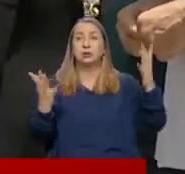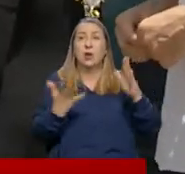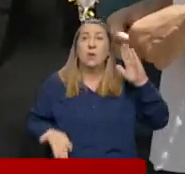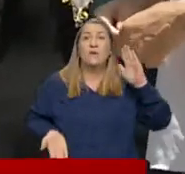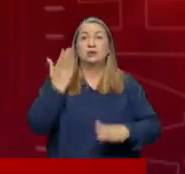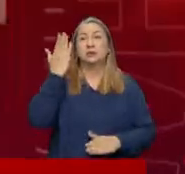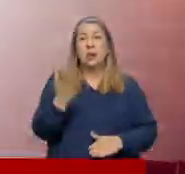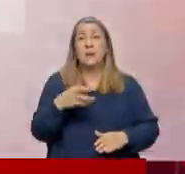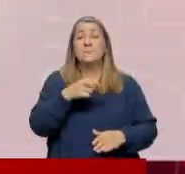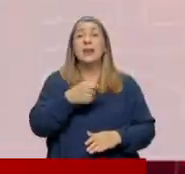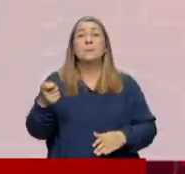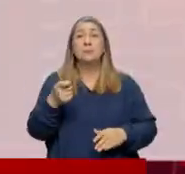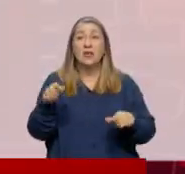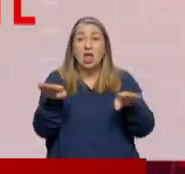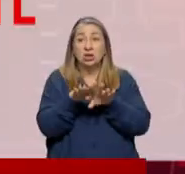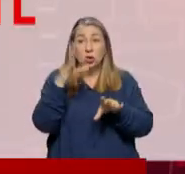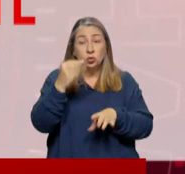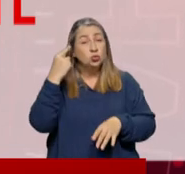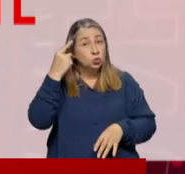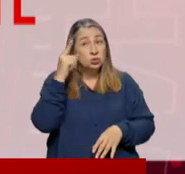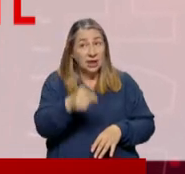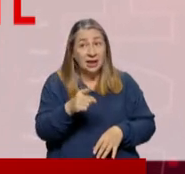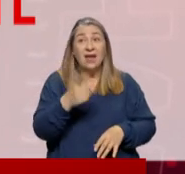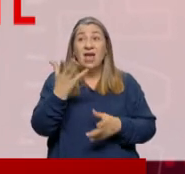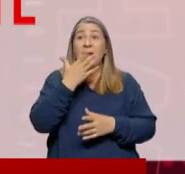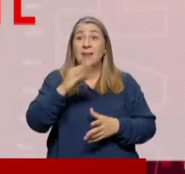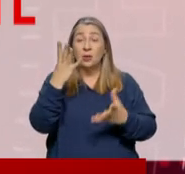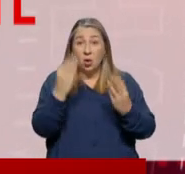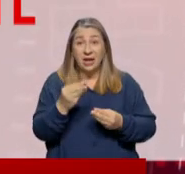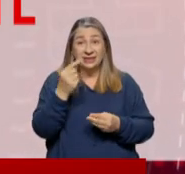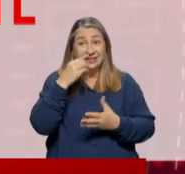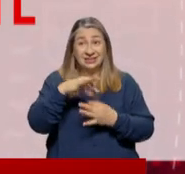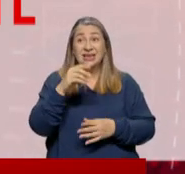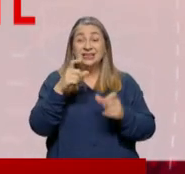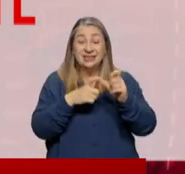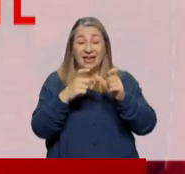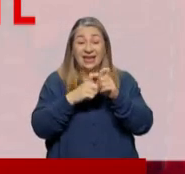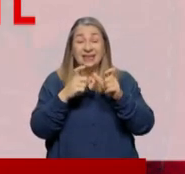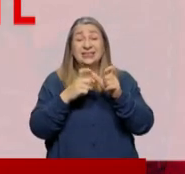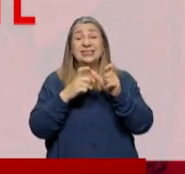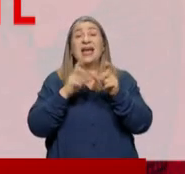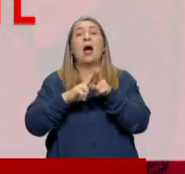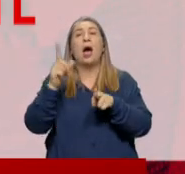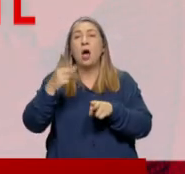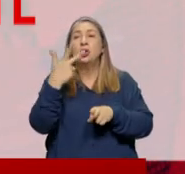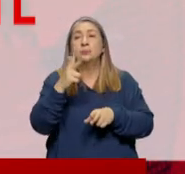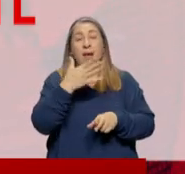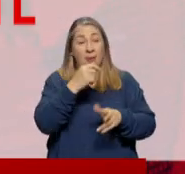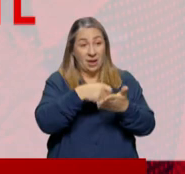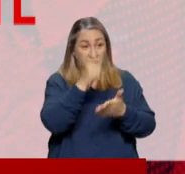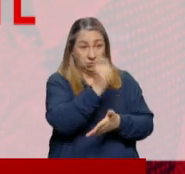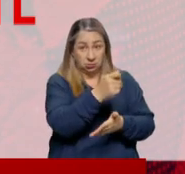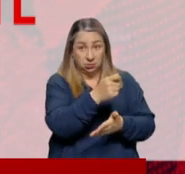daha da artık ürünlerinin eşit olduğunu varsayarsak ve emekli olan kişiye SSK'dan 3000 lira emekli aylığı